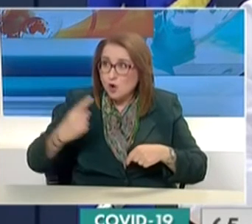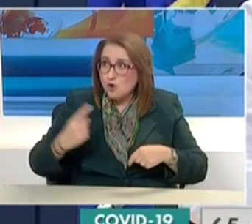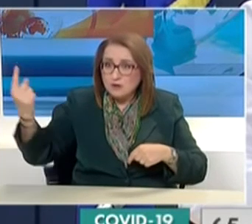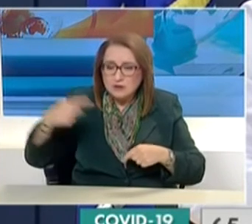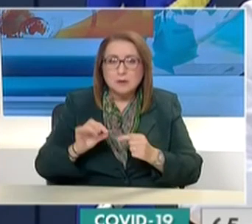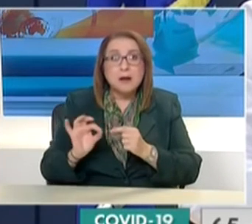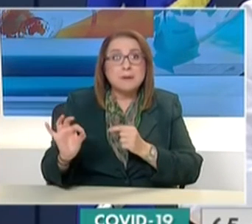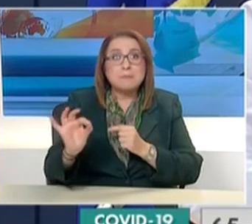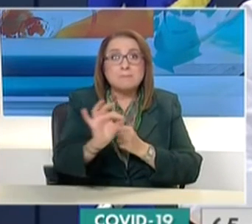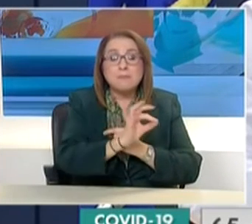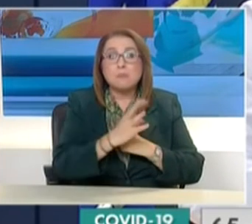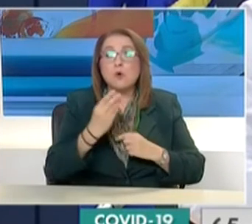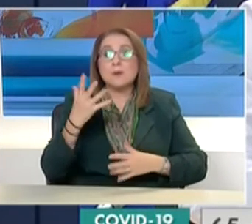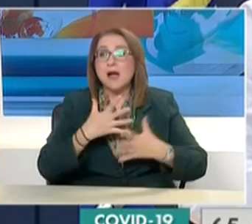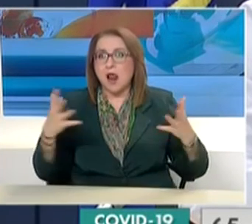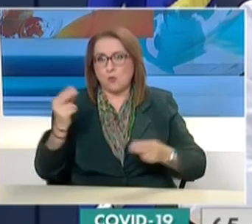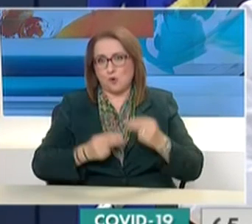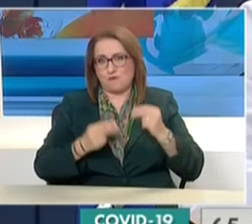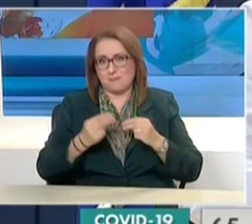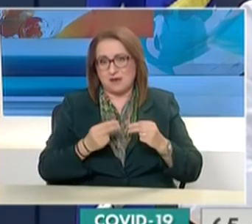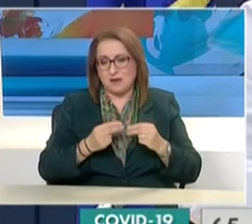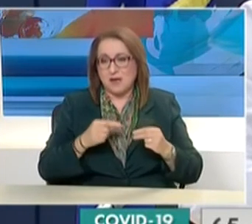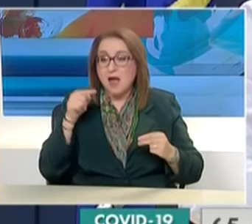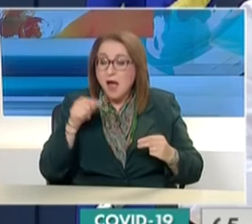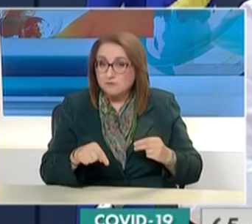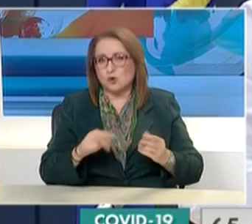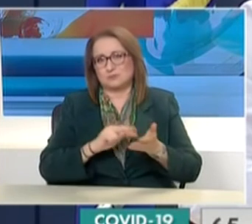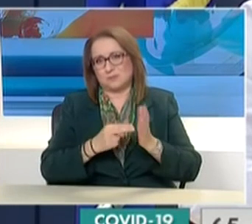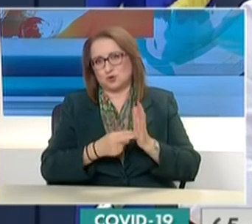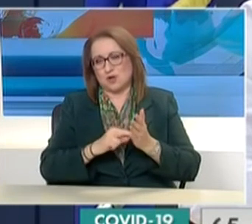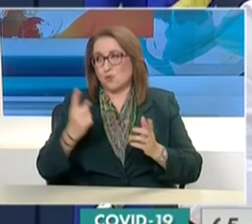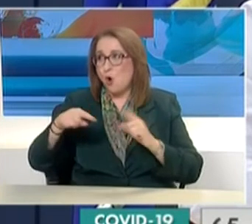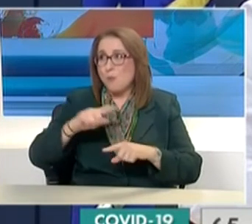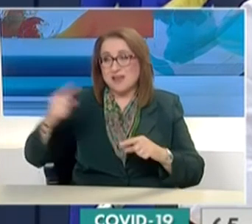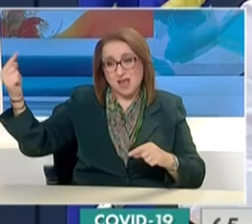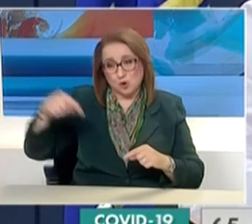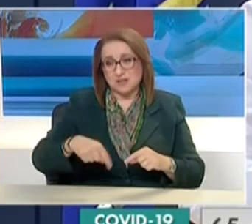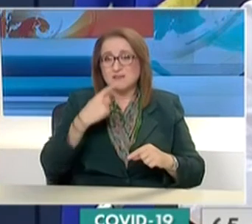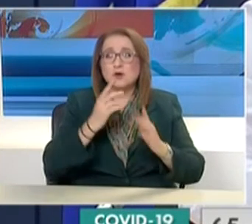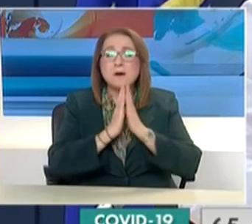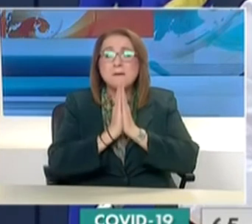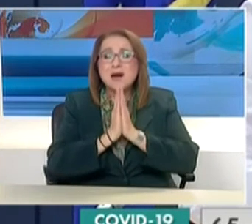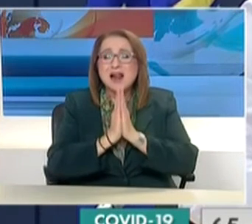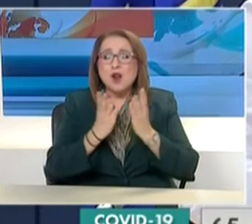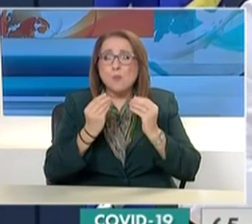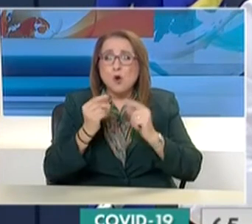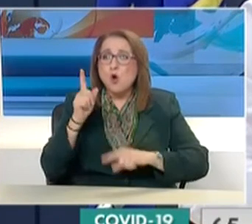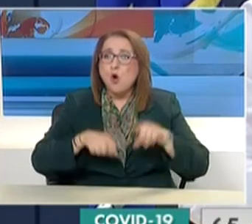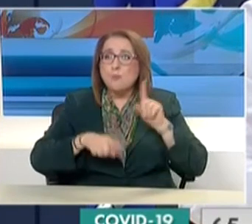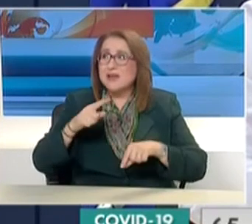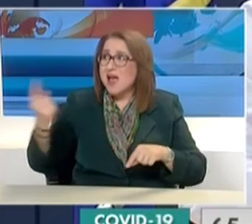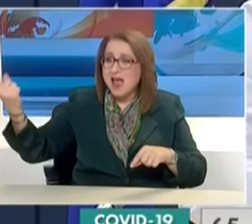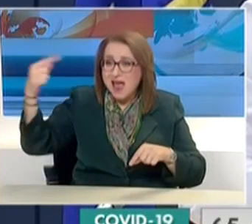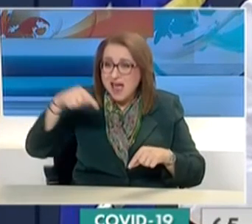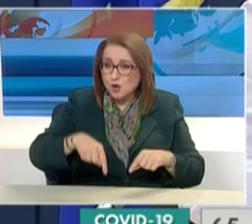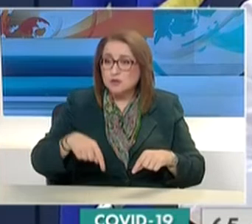δημιουργήσει τεράστιο πρόβλημα στο κοινωνικό σύνολο. Εδώ είναι το θέμα της ατομικής ευθύνης, γι' αυτό για άλλη μια φορά κάνουμε έκκληση σε όλους, κάτι το οποίο θα το